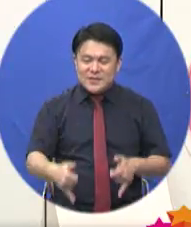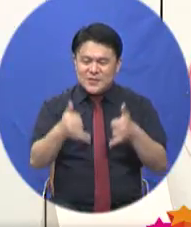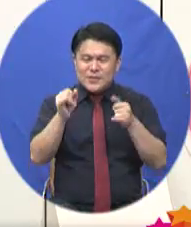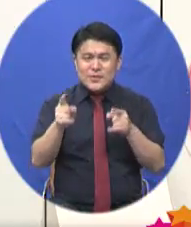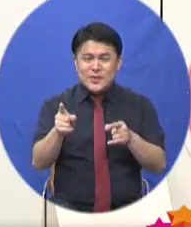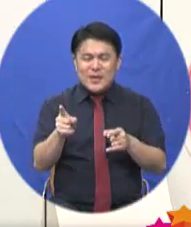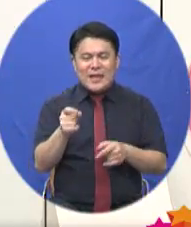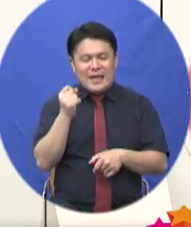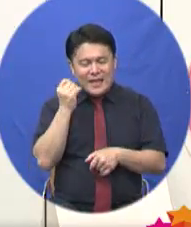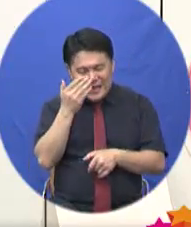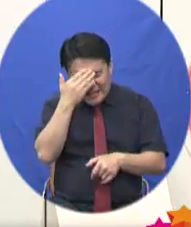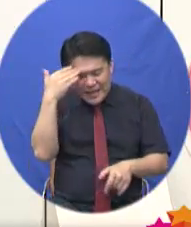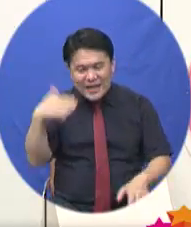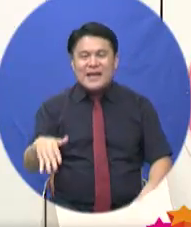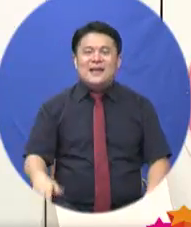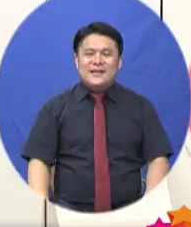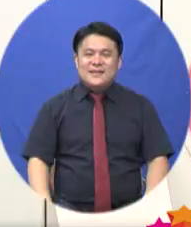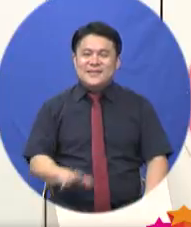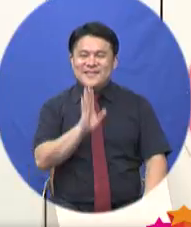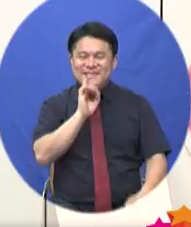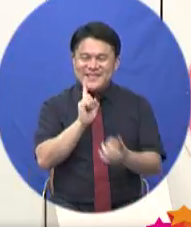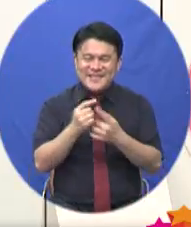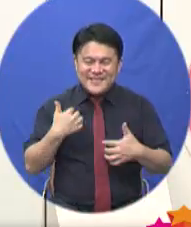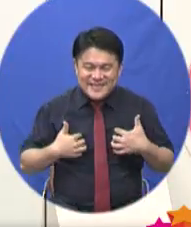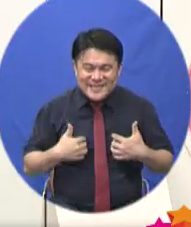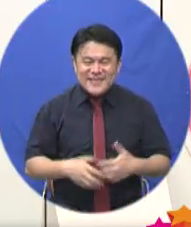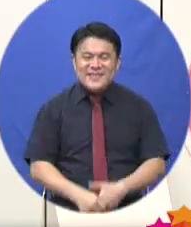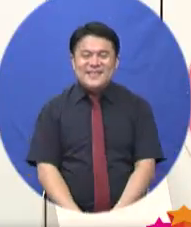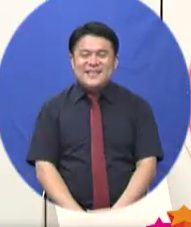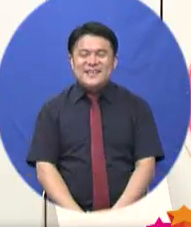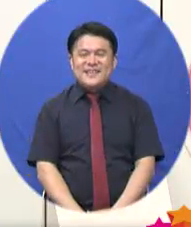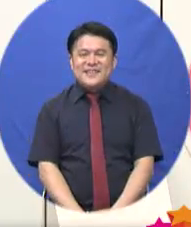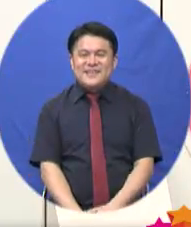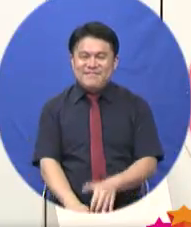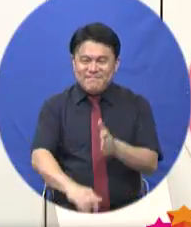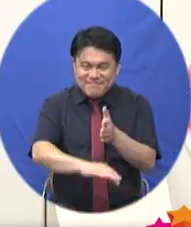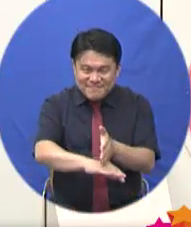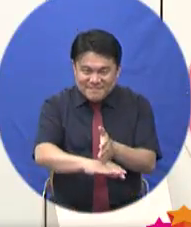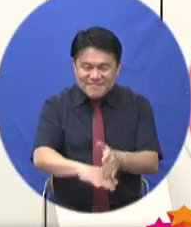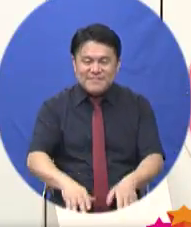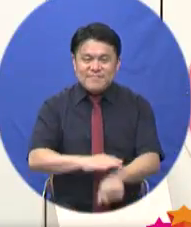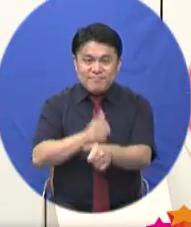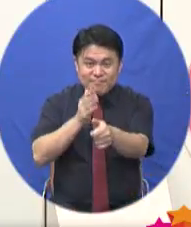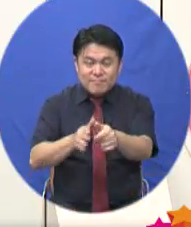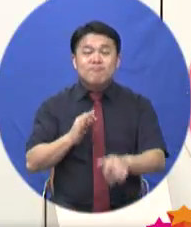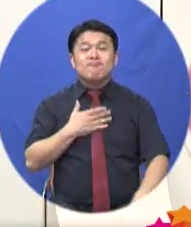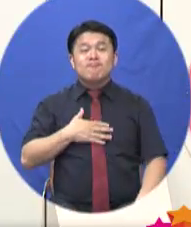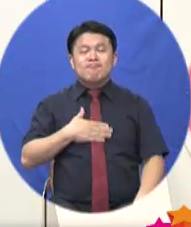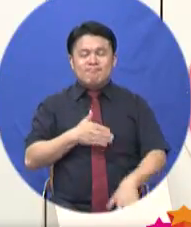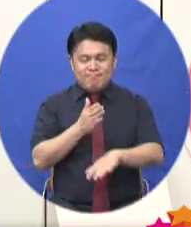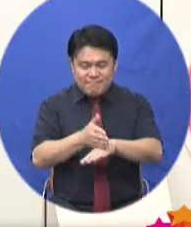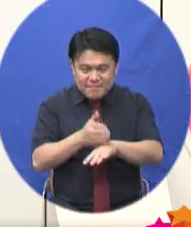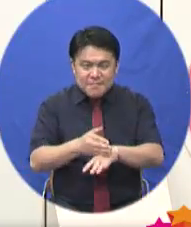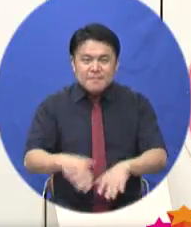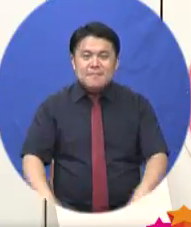기회가 없는데 네. 정말 너무 반갑고요. 네, 네 감사합니다. 감사드립니다. 감사합니다.